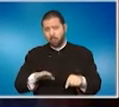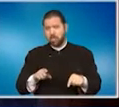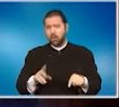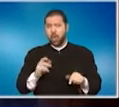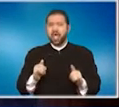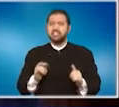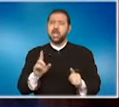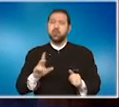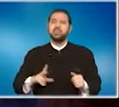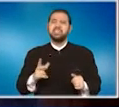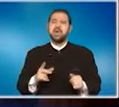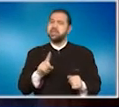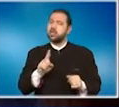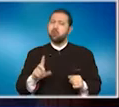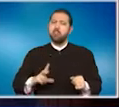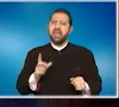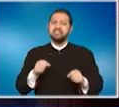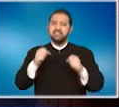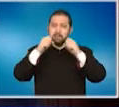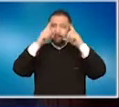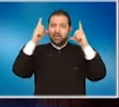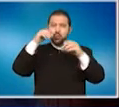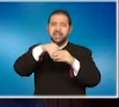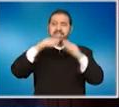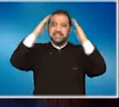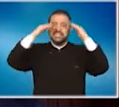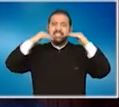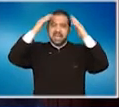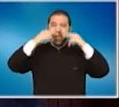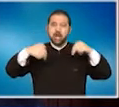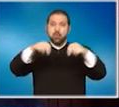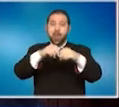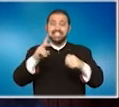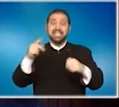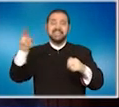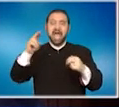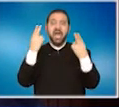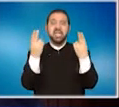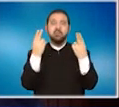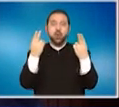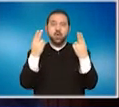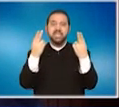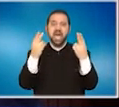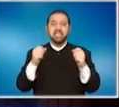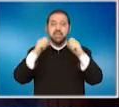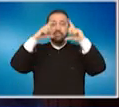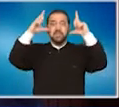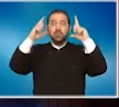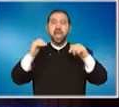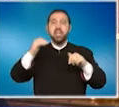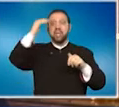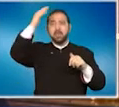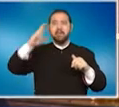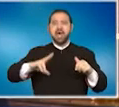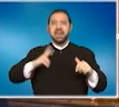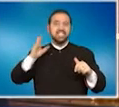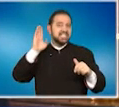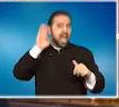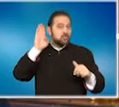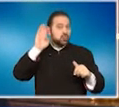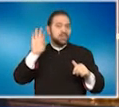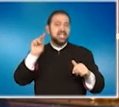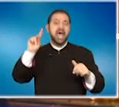sunt. Minunea cea mai mare este ascultarea de cuvântul